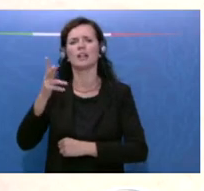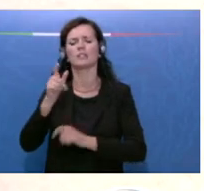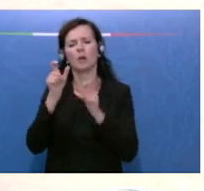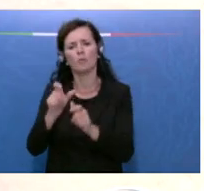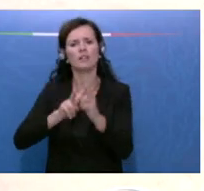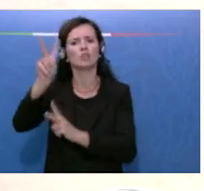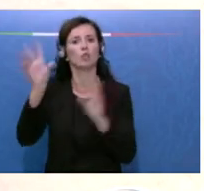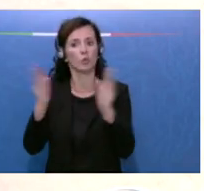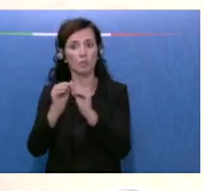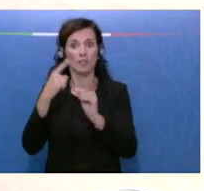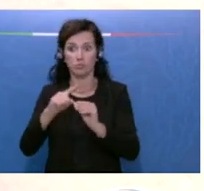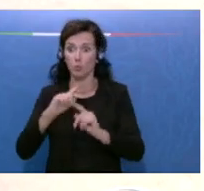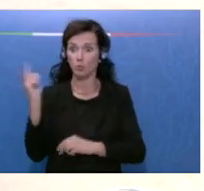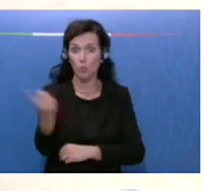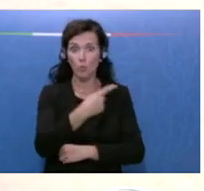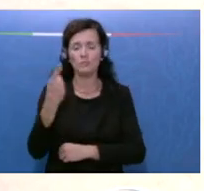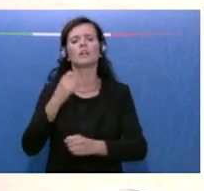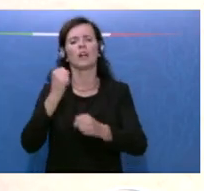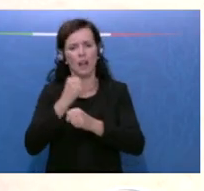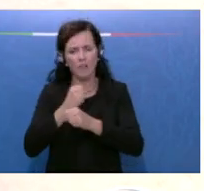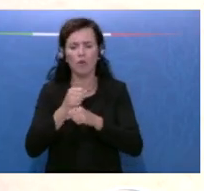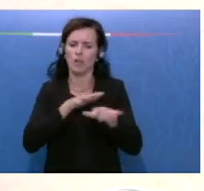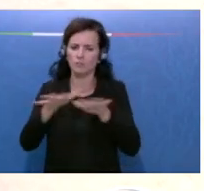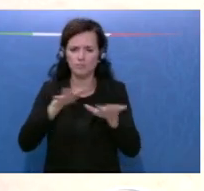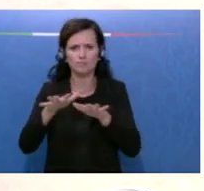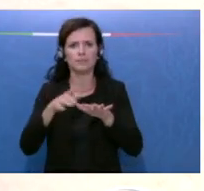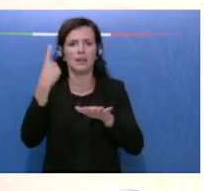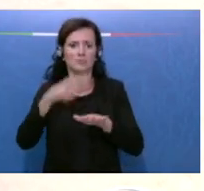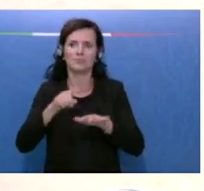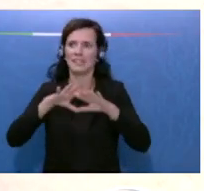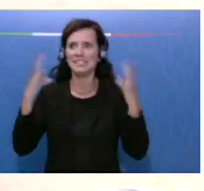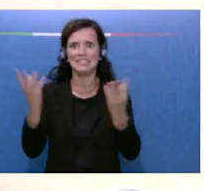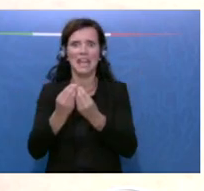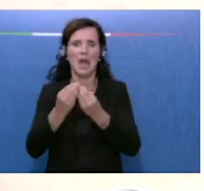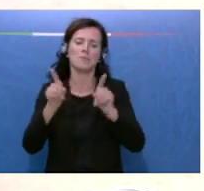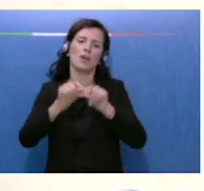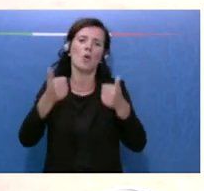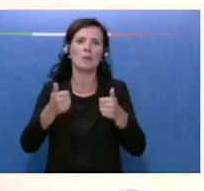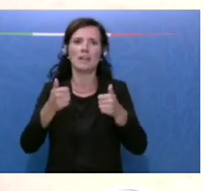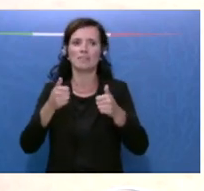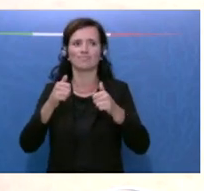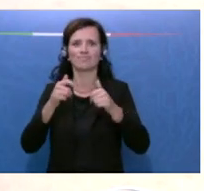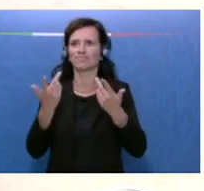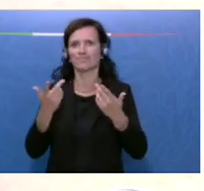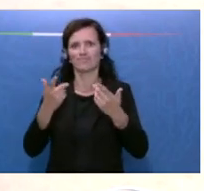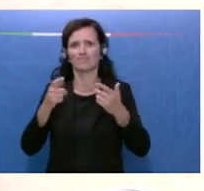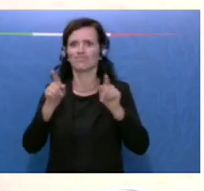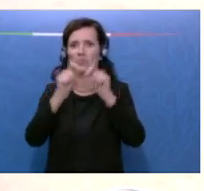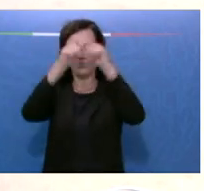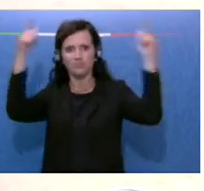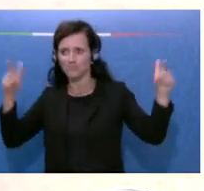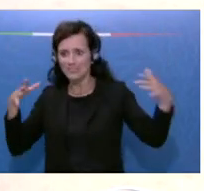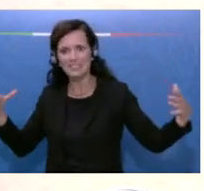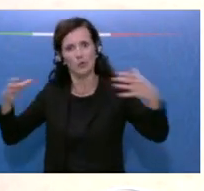lavoreranno in un certo senso sotto questo grande ombrello dicevo qualcosa sull'europa perché effettivamente la